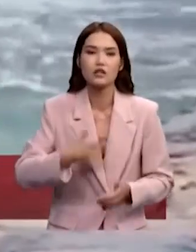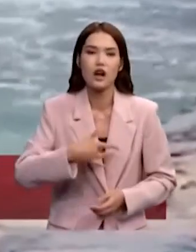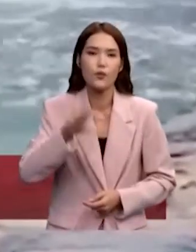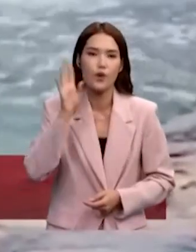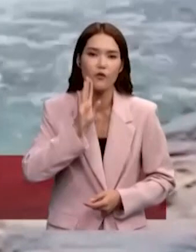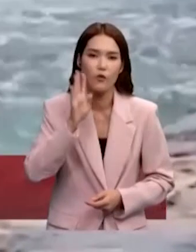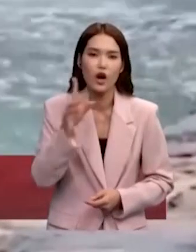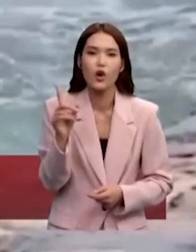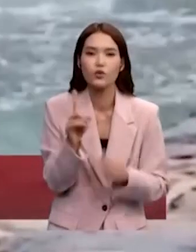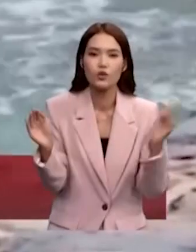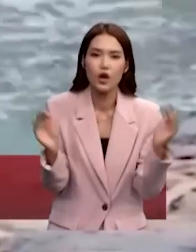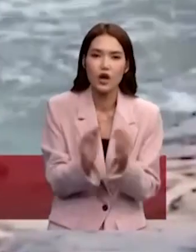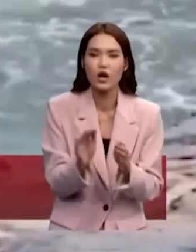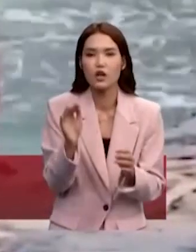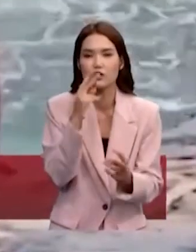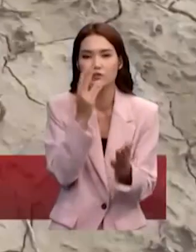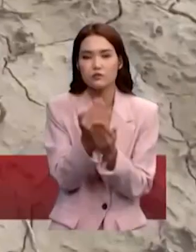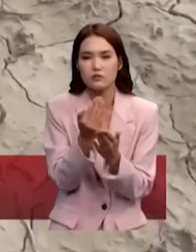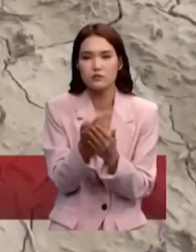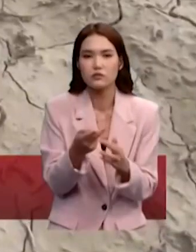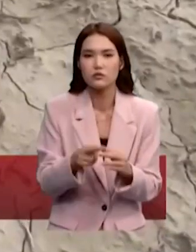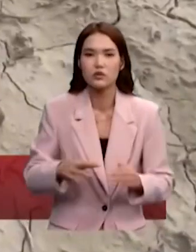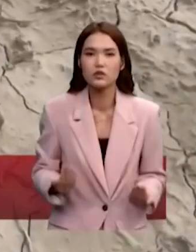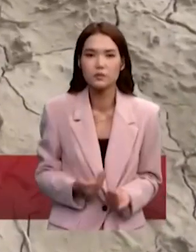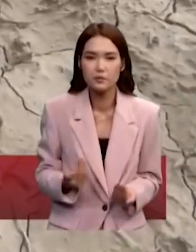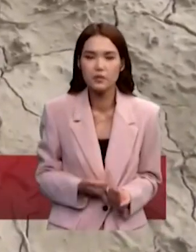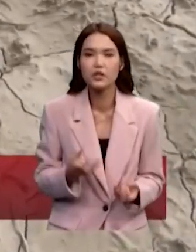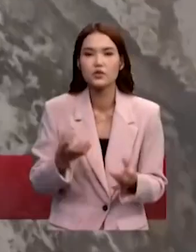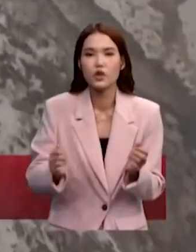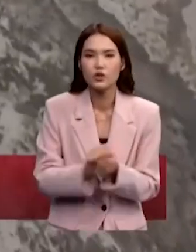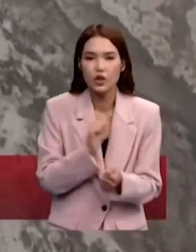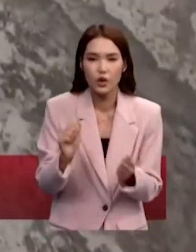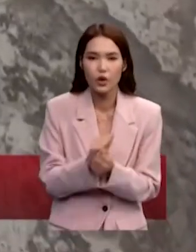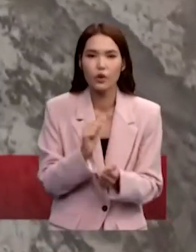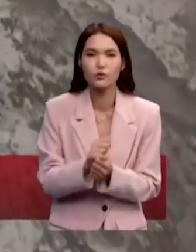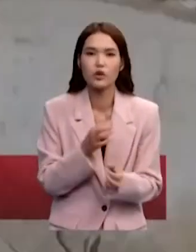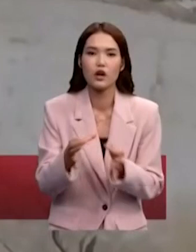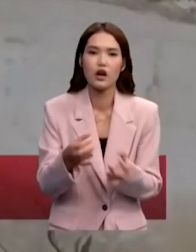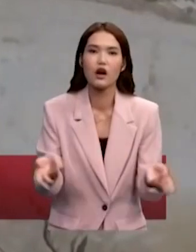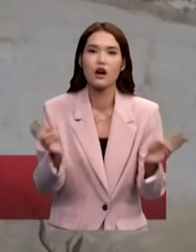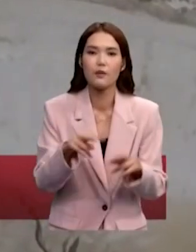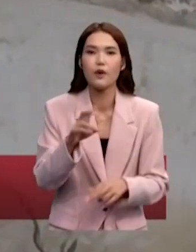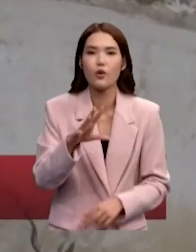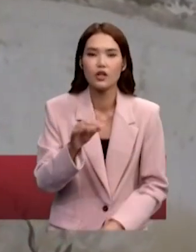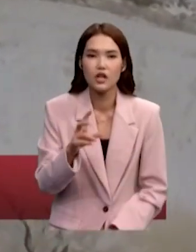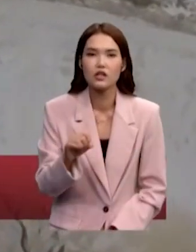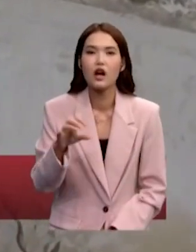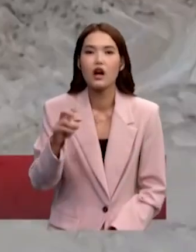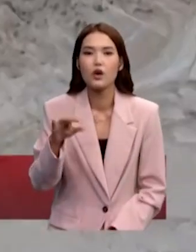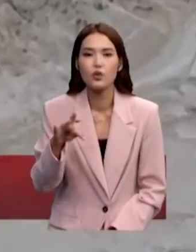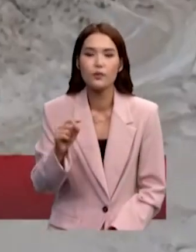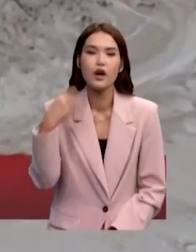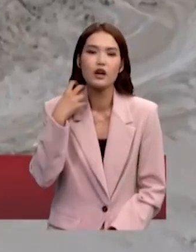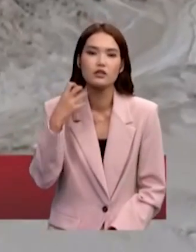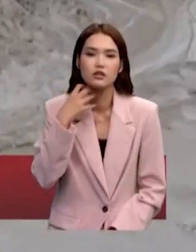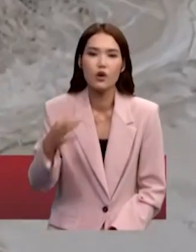что касается краткосрочных прогнозов то в этом месяце ожидается сильно засуха в ряде районов Костанайская Актюбинской и казуардинской областей